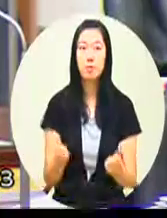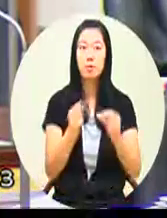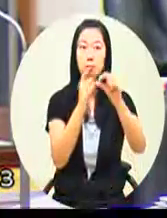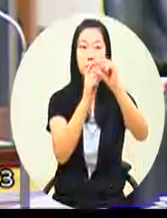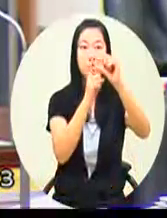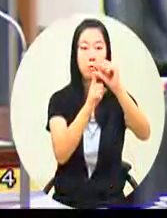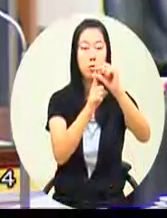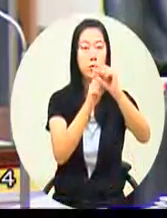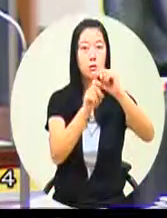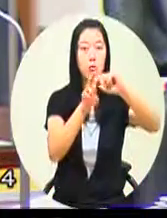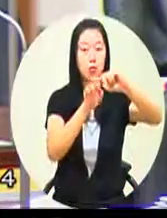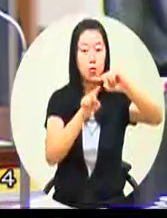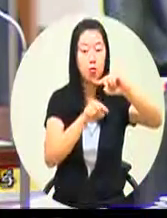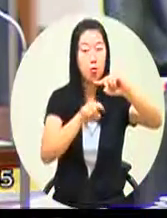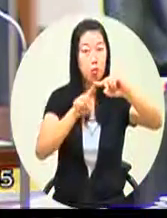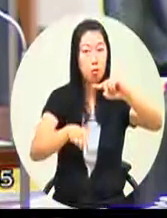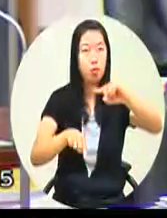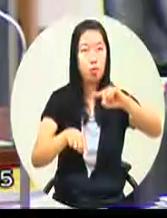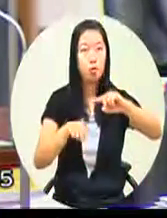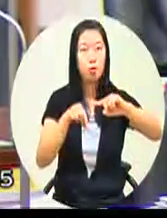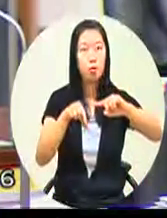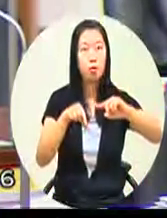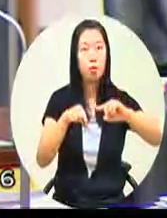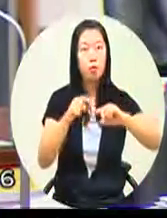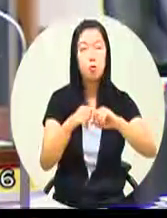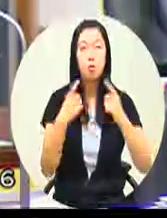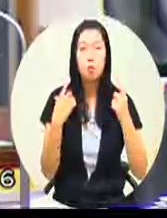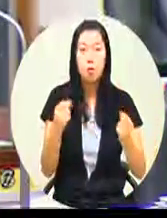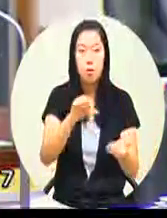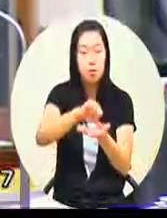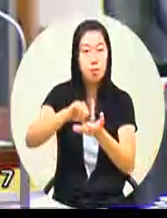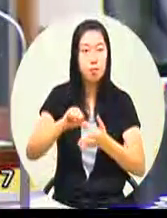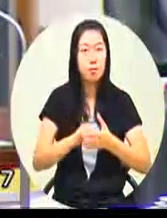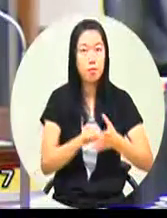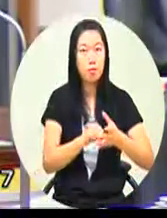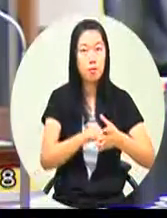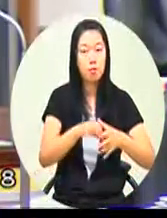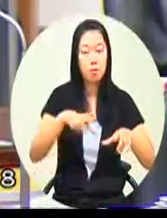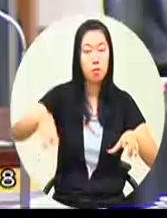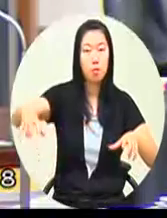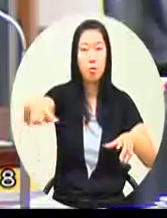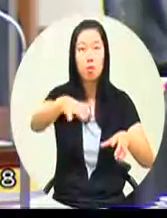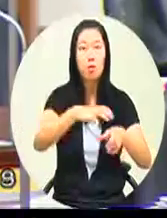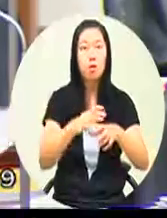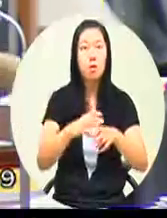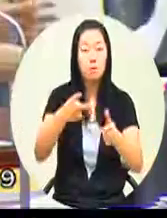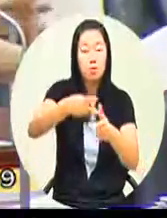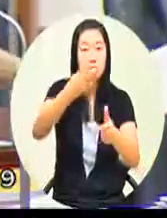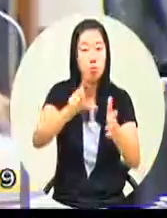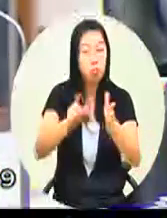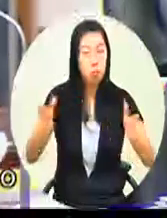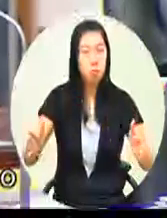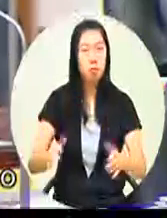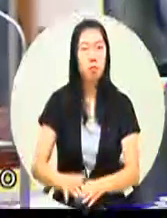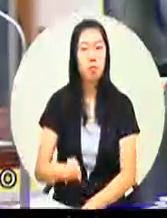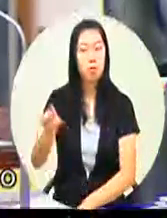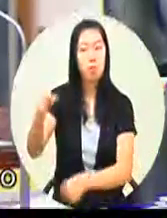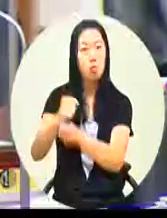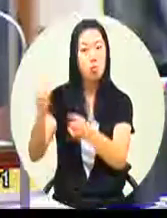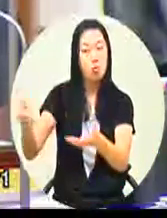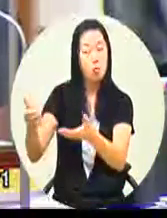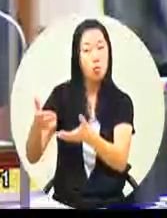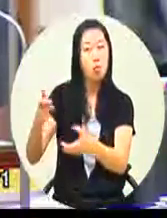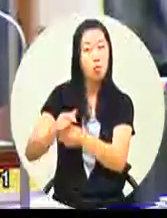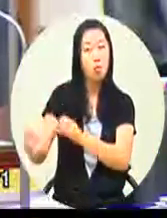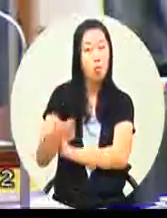中营港那个东坡延伸案，目前已经也施工到第二期了嘛？对对，为什么那边就很快的顺利赶